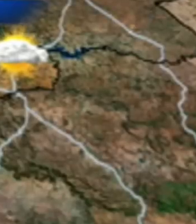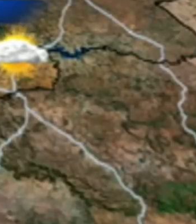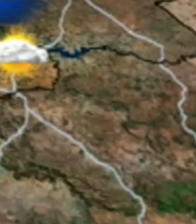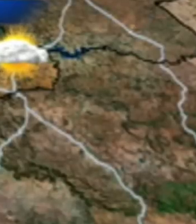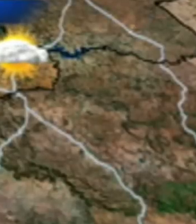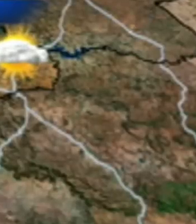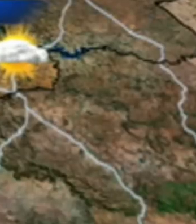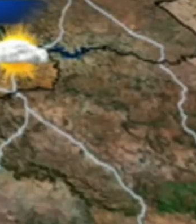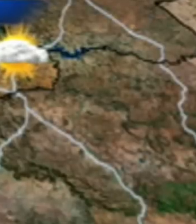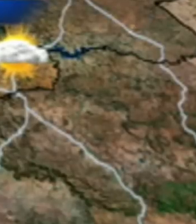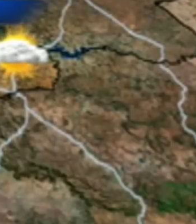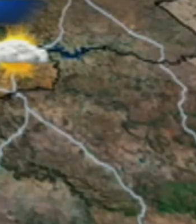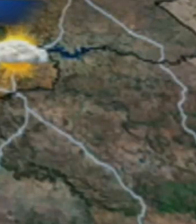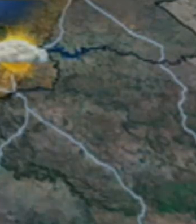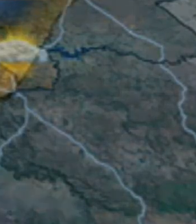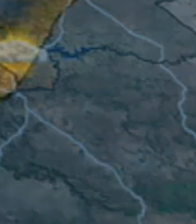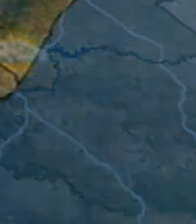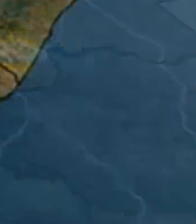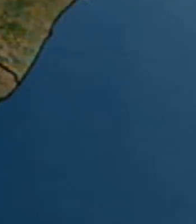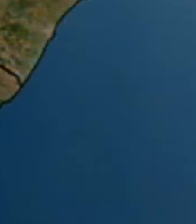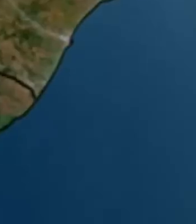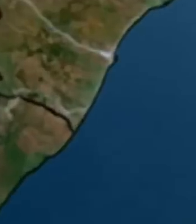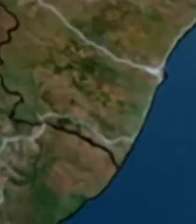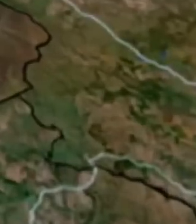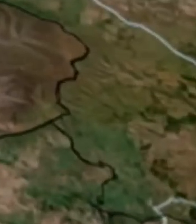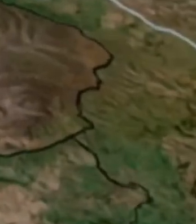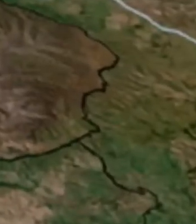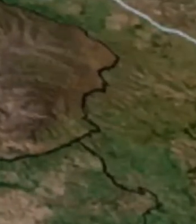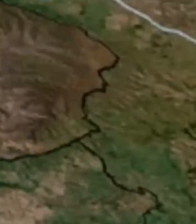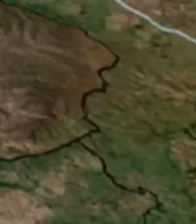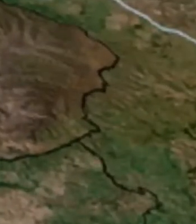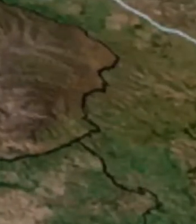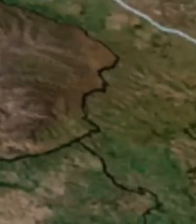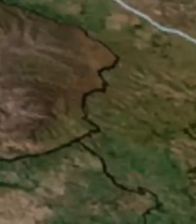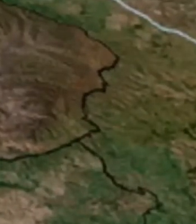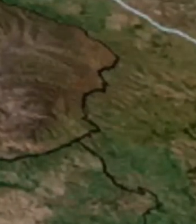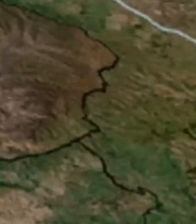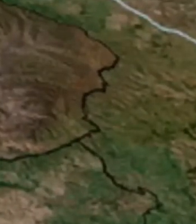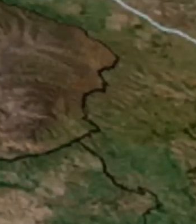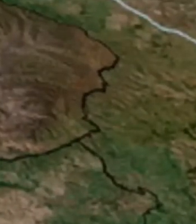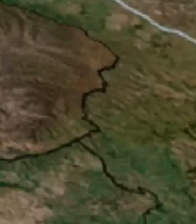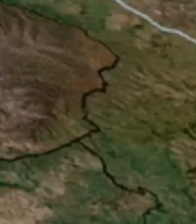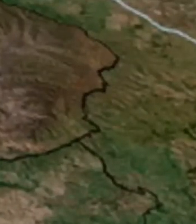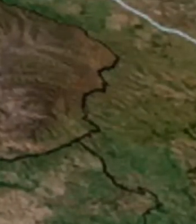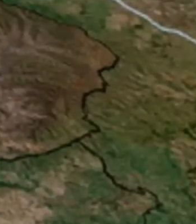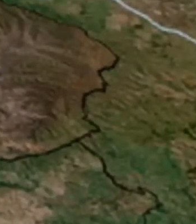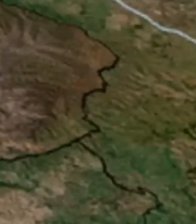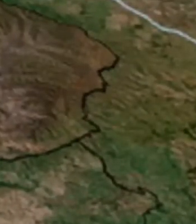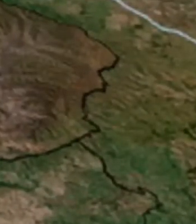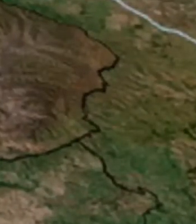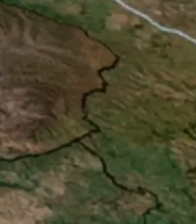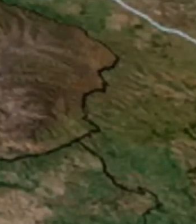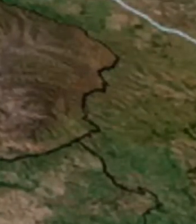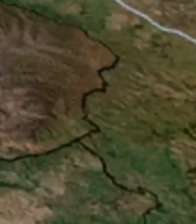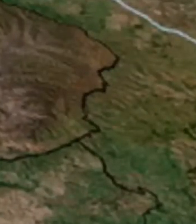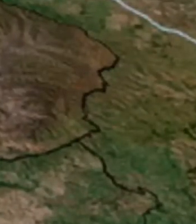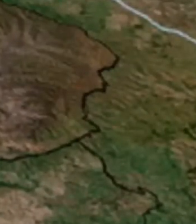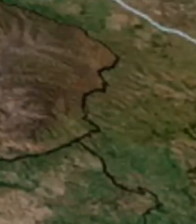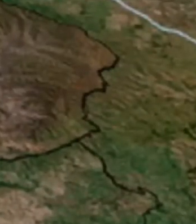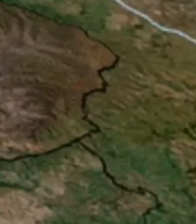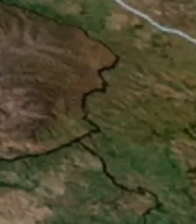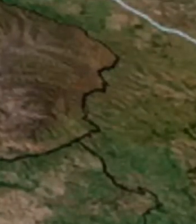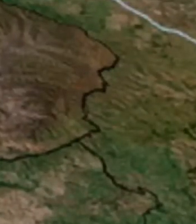ga Leshewe ke tša 35 ka DR ke tša 33 go bona lebela ka province ya Freestata province eo go tla fiša ke tša 33